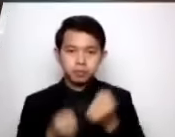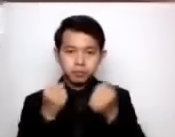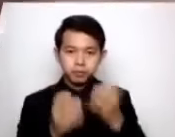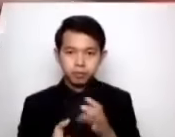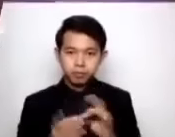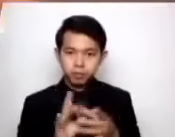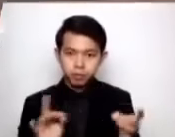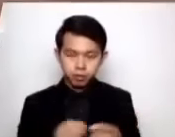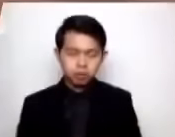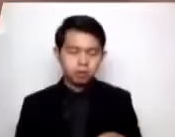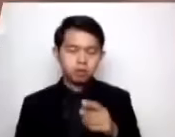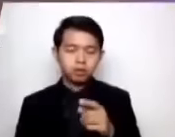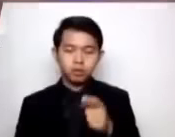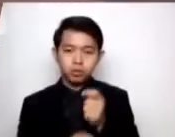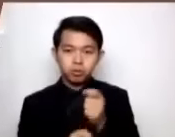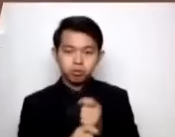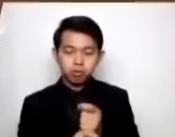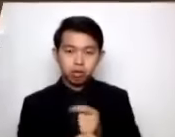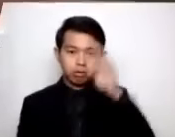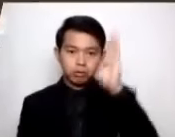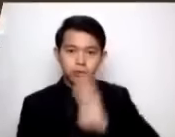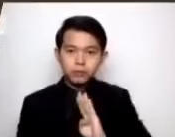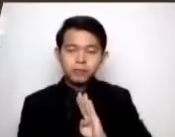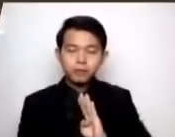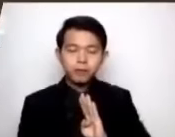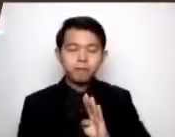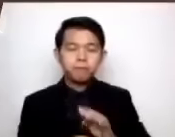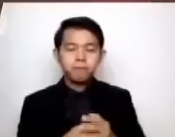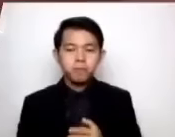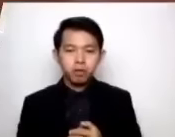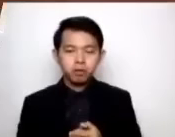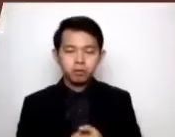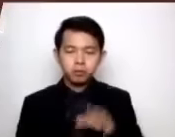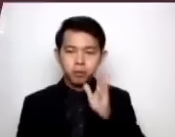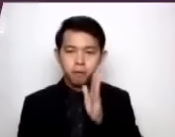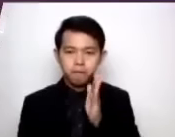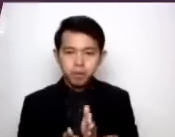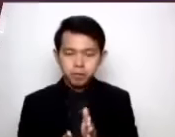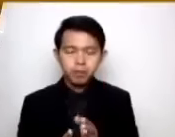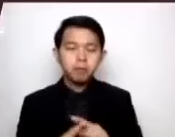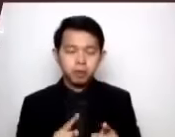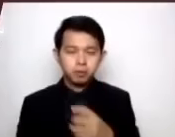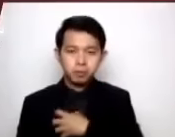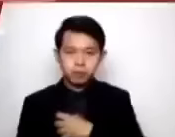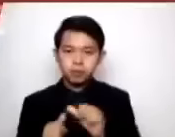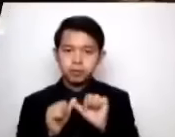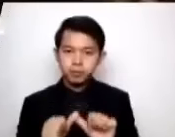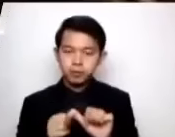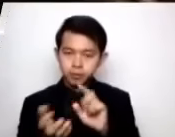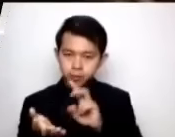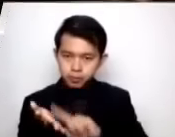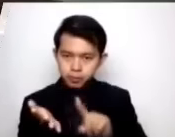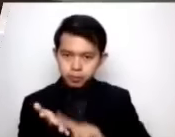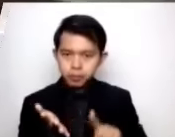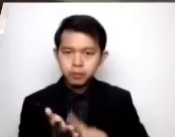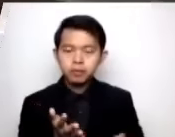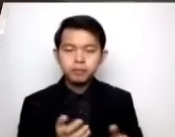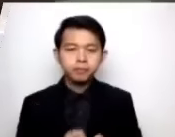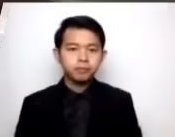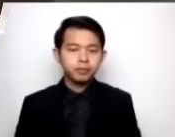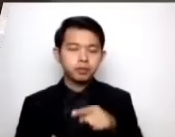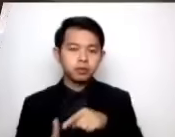Katipunan Aurora flyovers northbound. Kasama yan sa mga iimbestigahan. Maharap sa iba't ibang reklamo ang truck driver